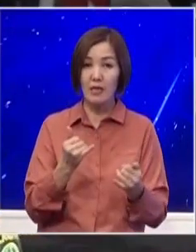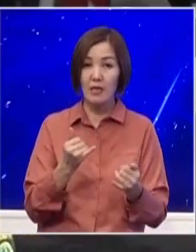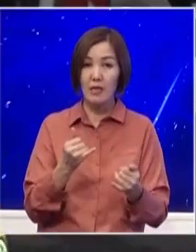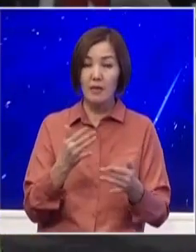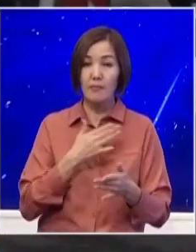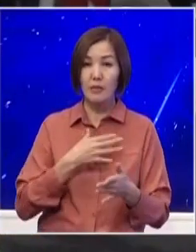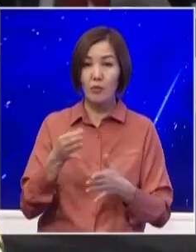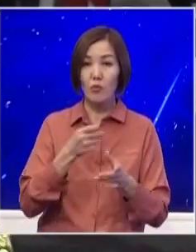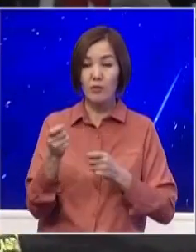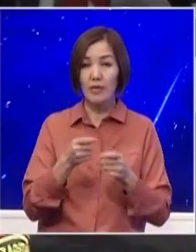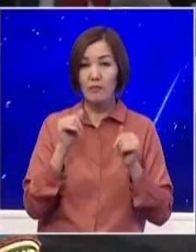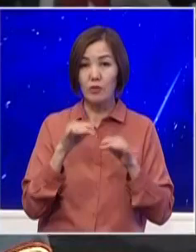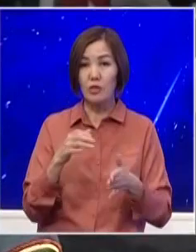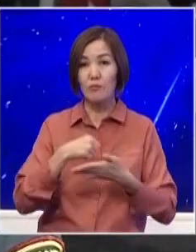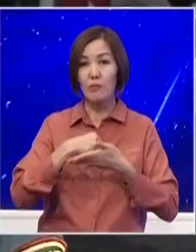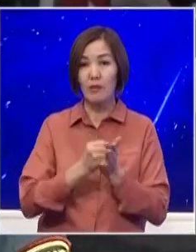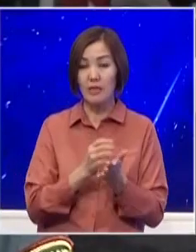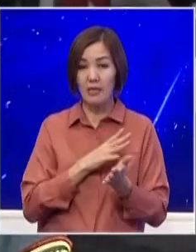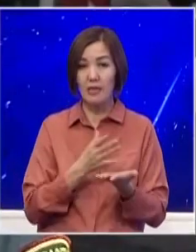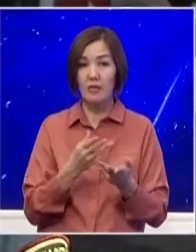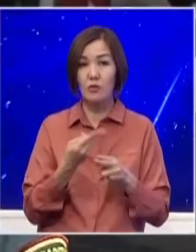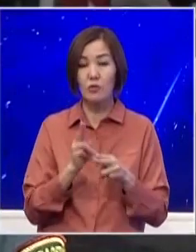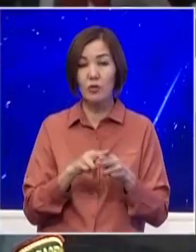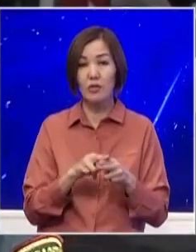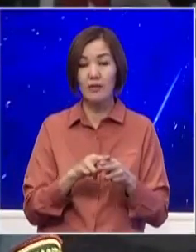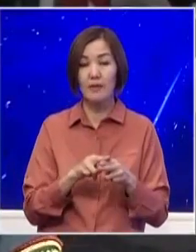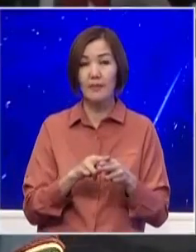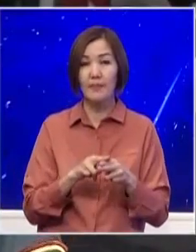облыс әкімінің шешімімен бекітілген. Сондықтан осы